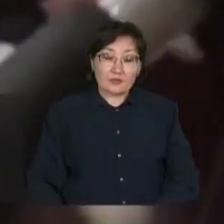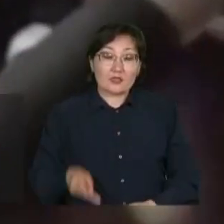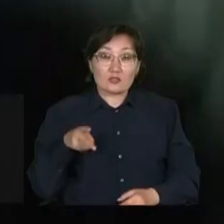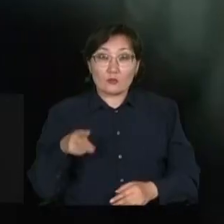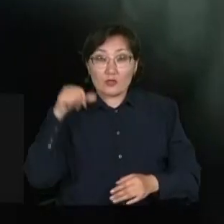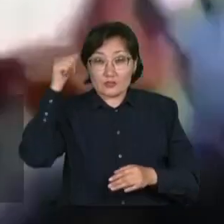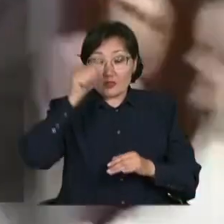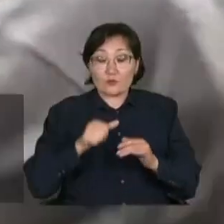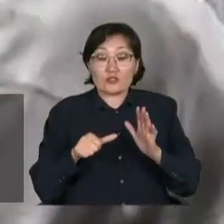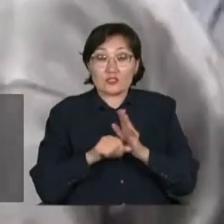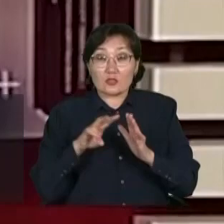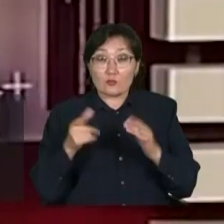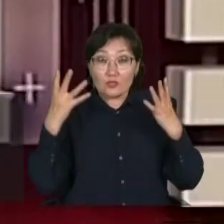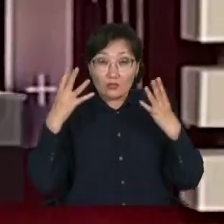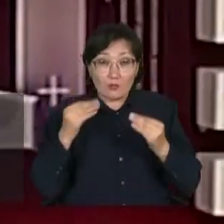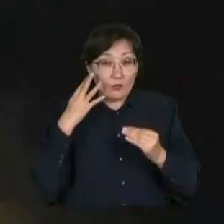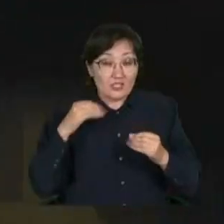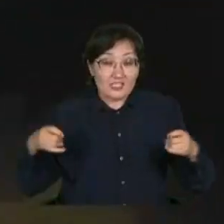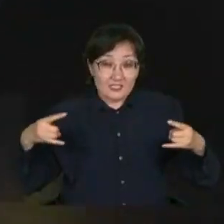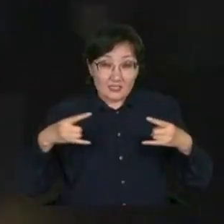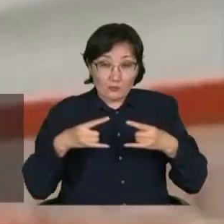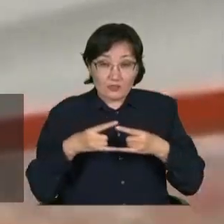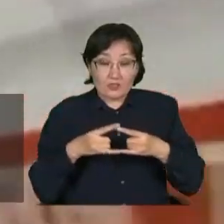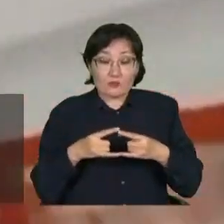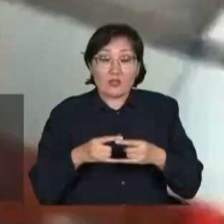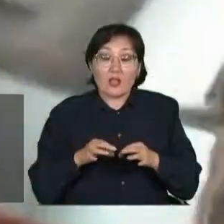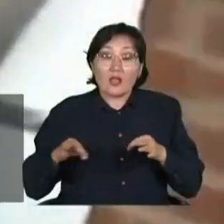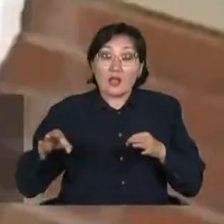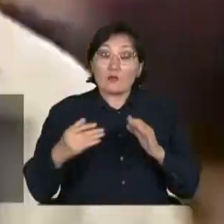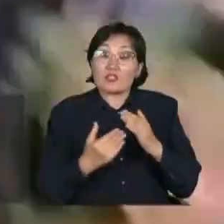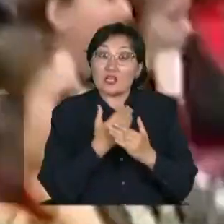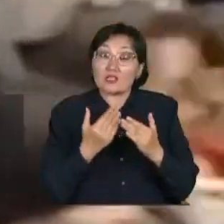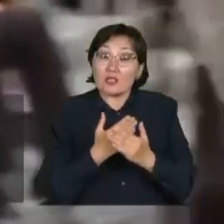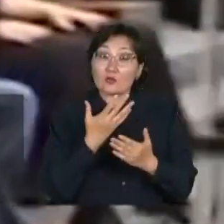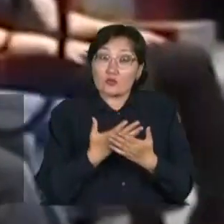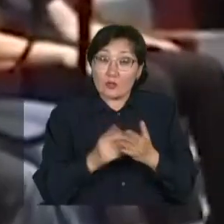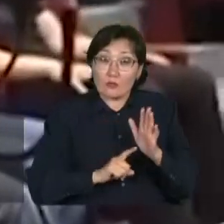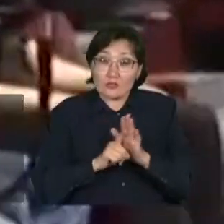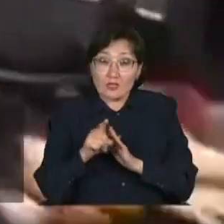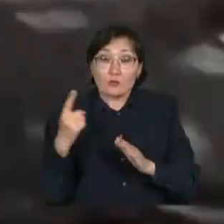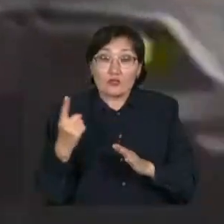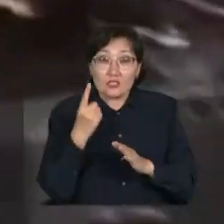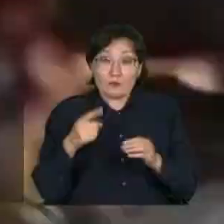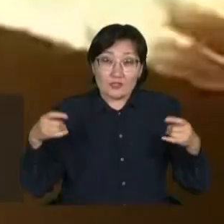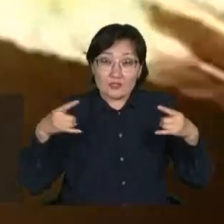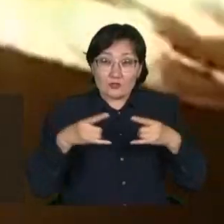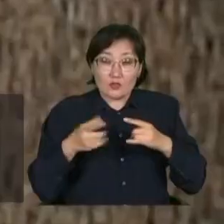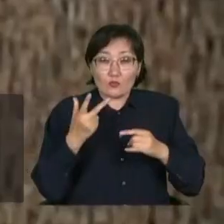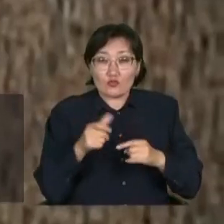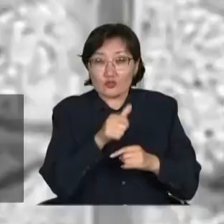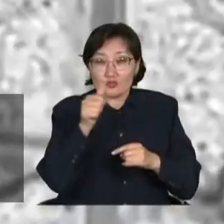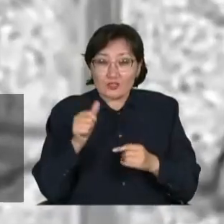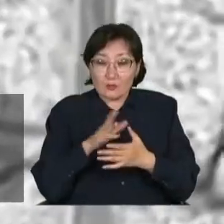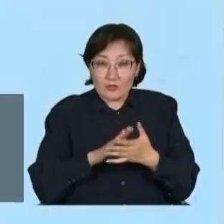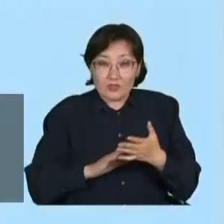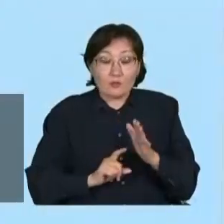2000-ші жылдың 6-шы шілдесінде Алматы телеарнасы аймақ жаңалықтарын тарата бастады. Сол кездегі алғашқы эфир небәрі 3 сағатқа